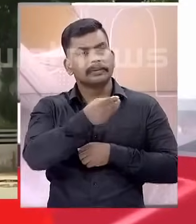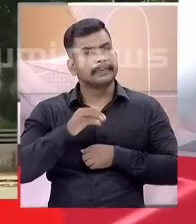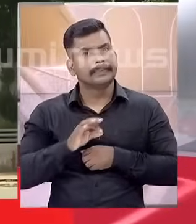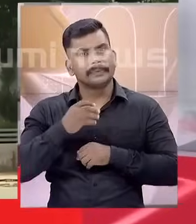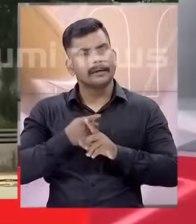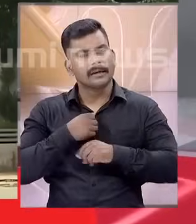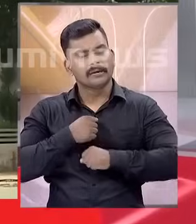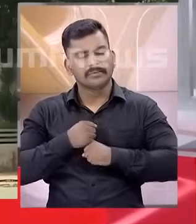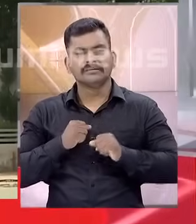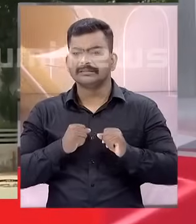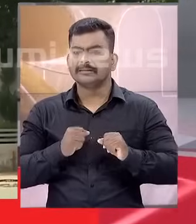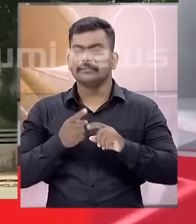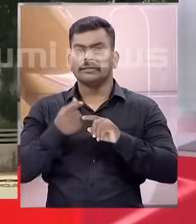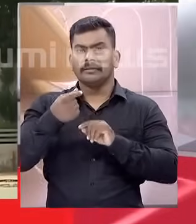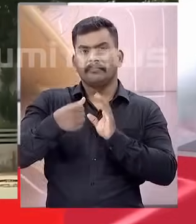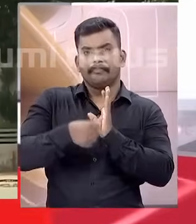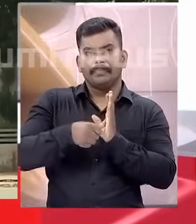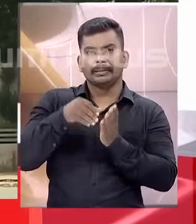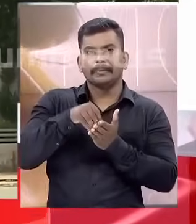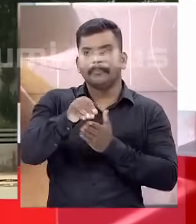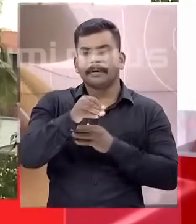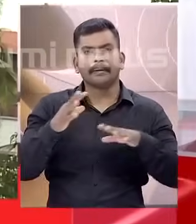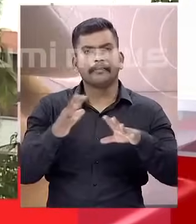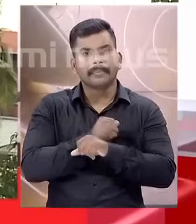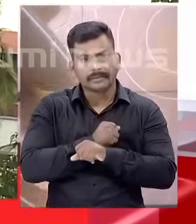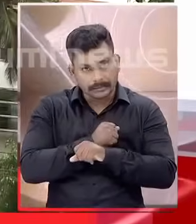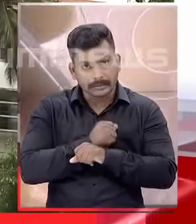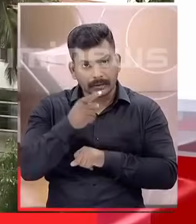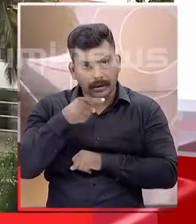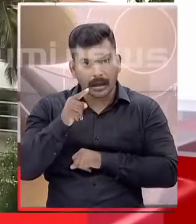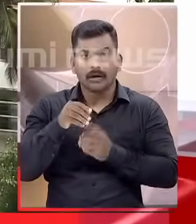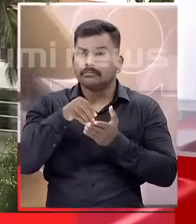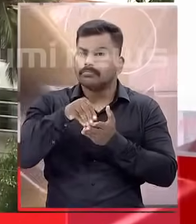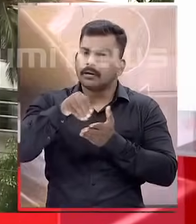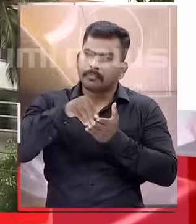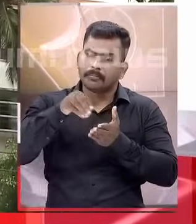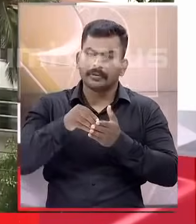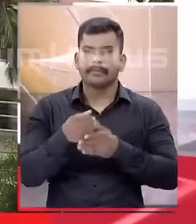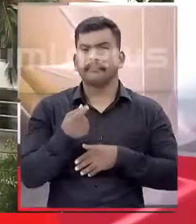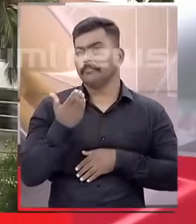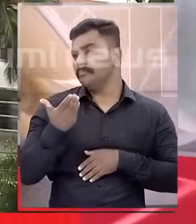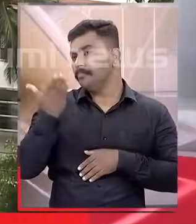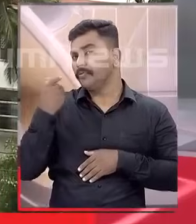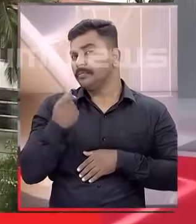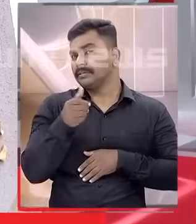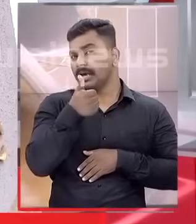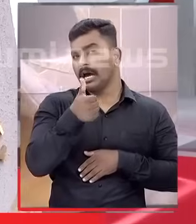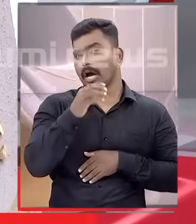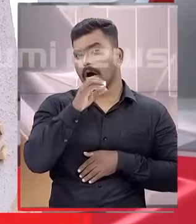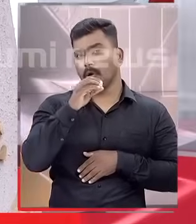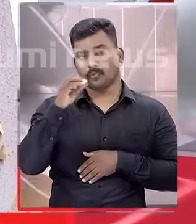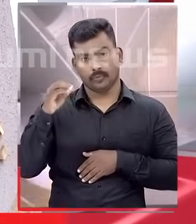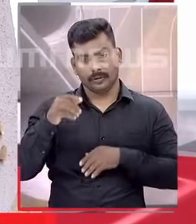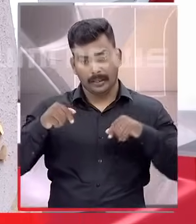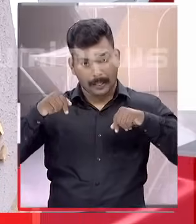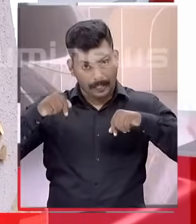സർക്കാരിനുണ്ട്. പിന്നെ ക്ഷേമ പെൻഷൻ പ്രതീക്ഷ എങ്ങനെയാണ് ക്ഷേമ പെൻഷനെ വിമർശിക്കാൻ പറ്റുക? കേവലം 600 രൂപ മാത്രമായി ക്ഷേമ പെൻഷൻ കൊടുത്തിരുന്നതാണ് കഴിഞ്ഞ